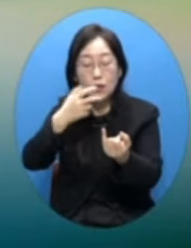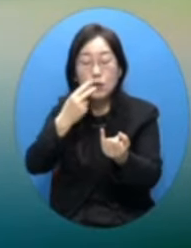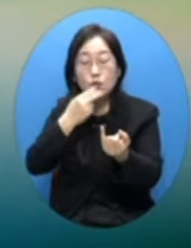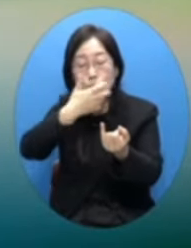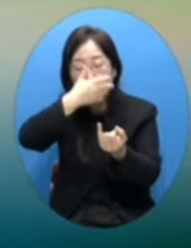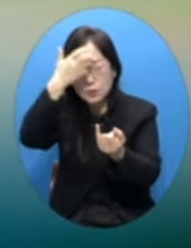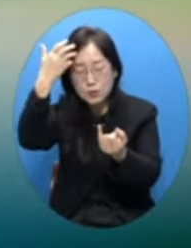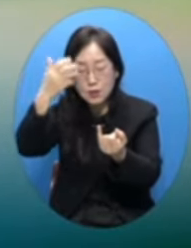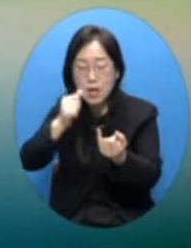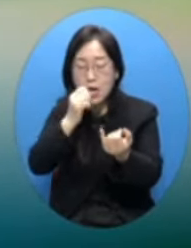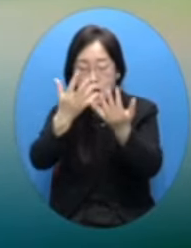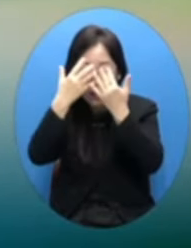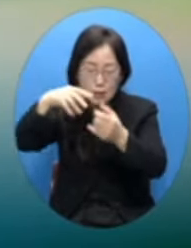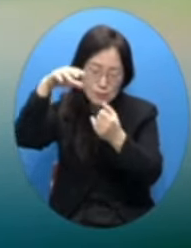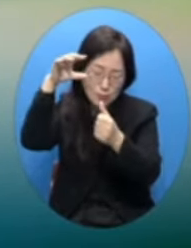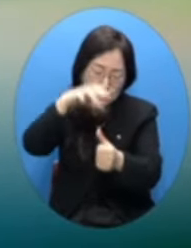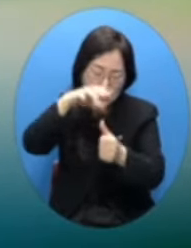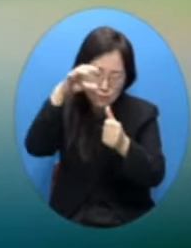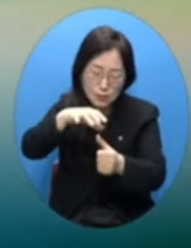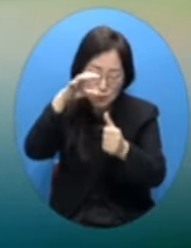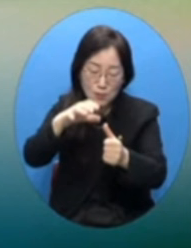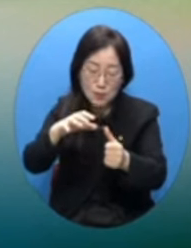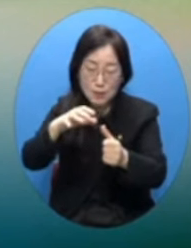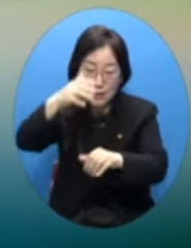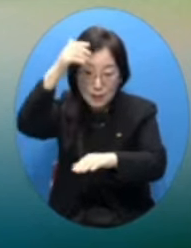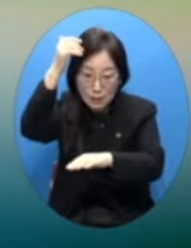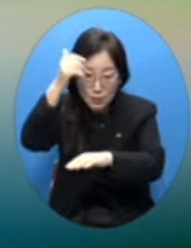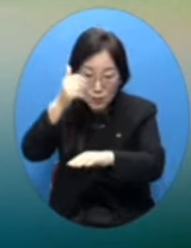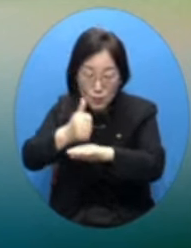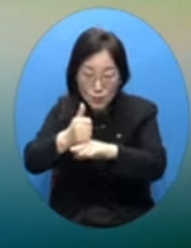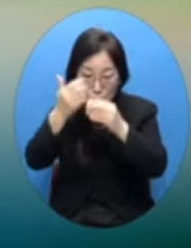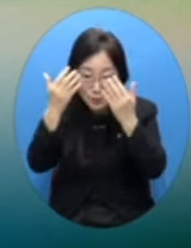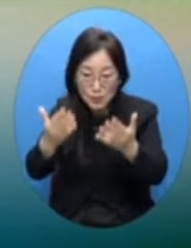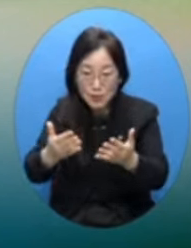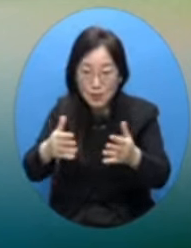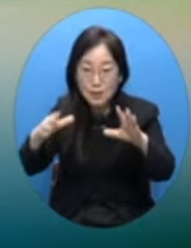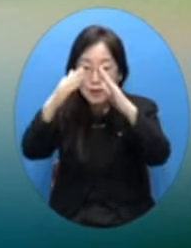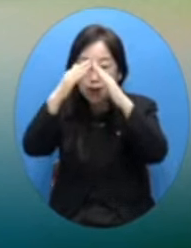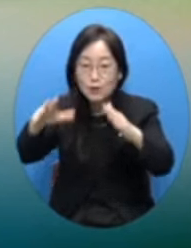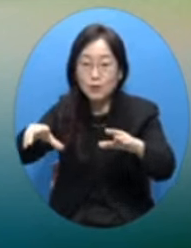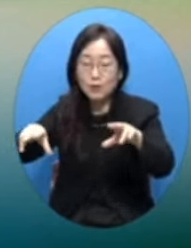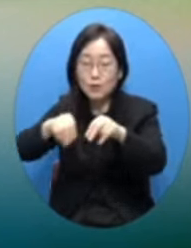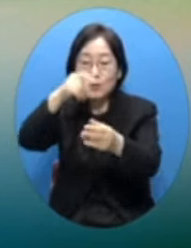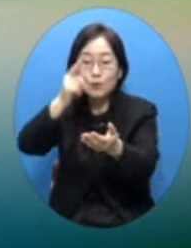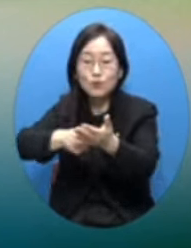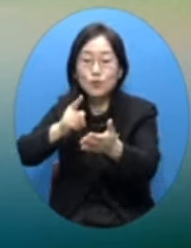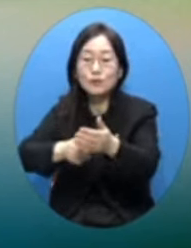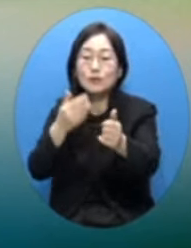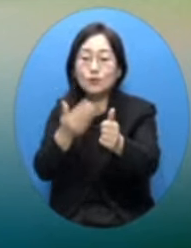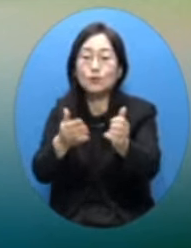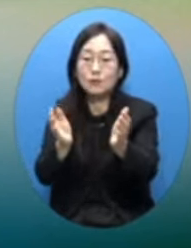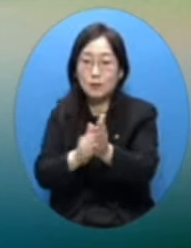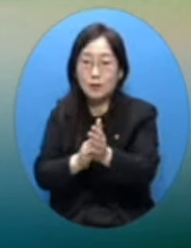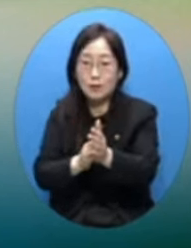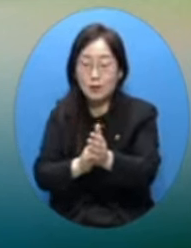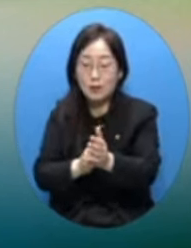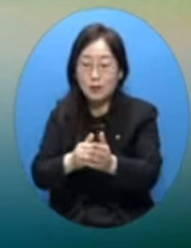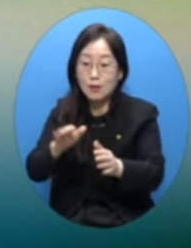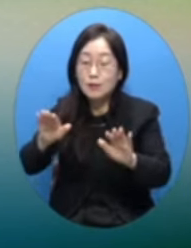하게 했고 결국 나는 그를 애굽의 총리가 되게 하였는데 내가 그때보다 더 못한 하나님이라고